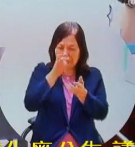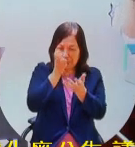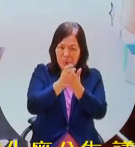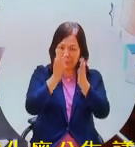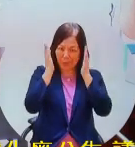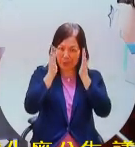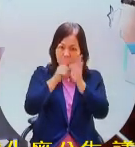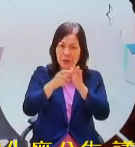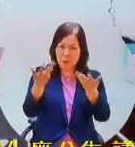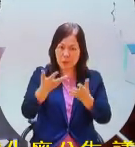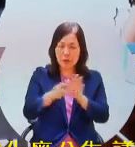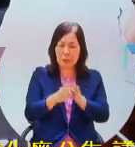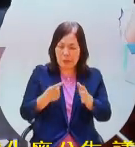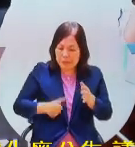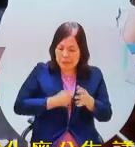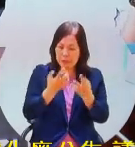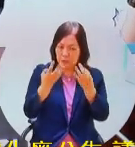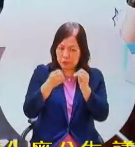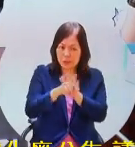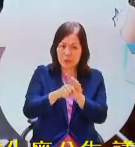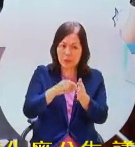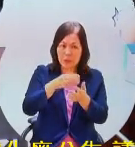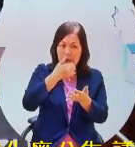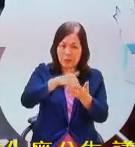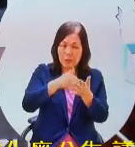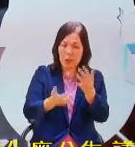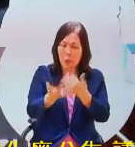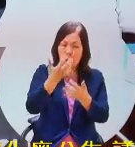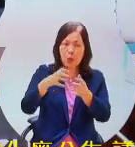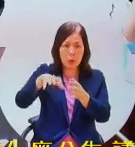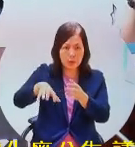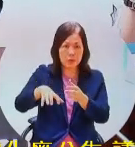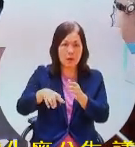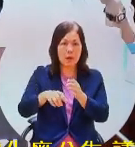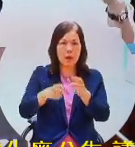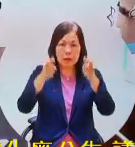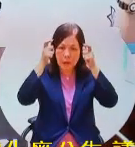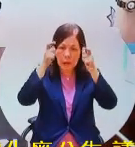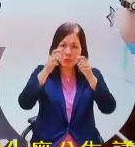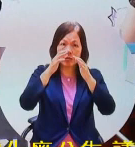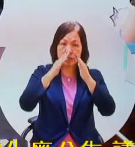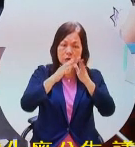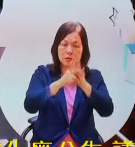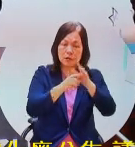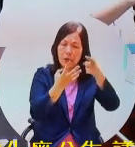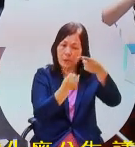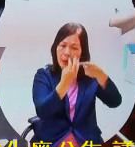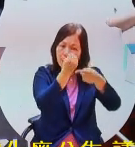面去统计4颗焚化炉在整个高雄市占了多少空呢？